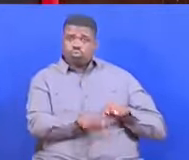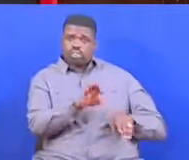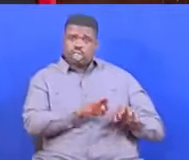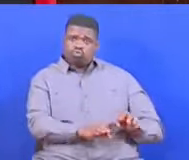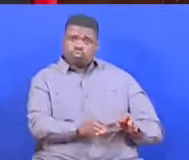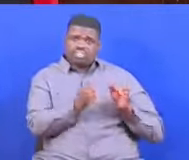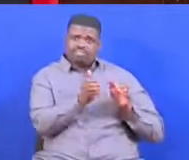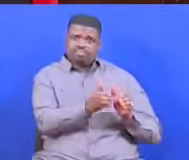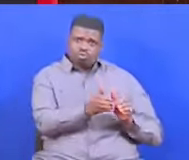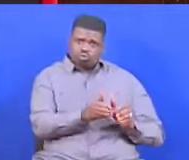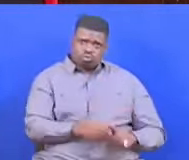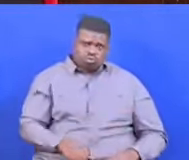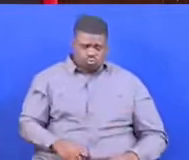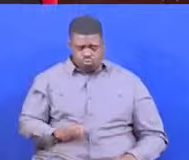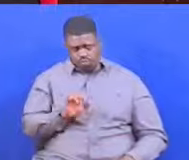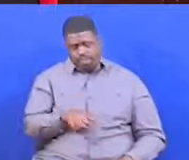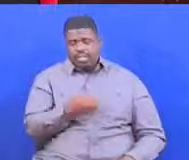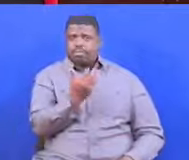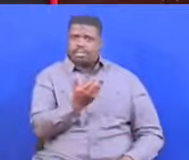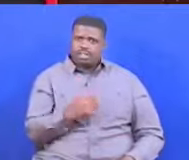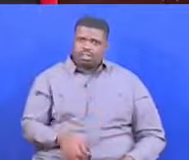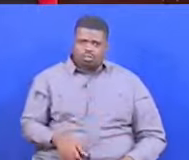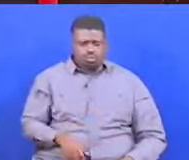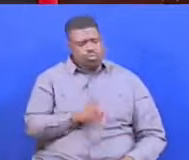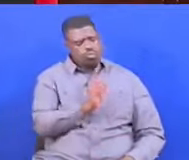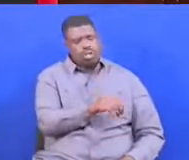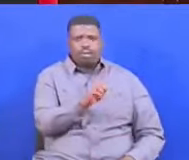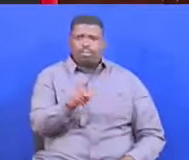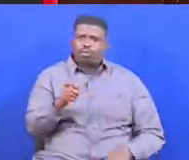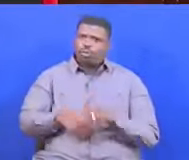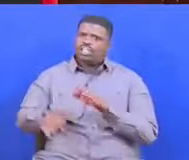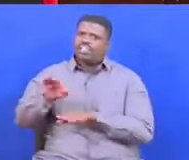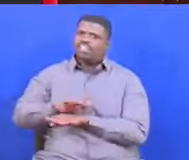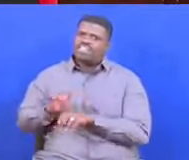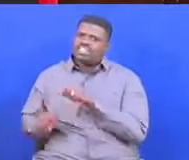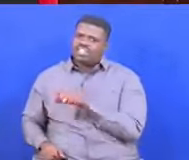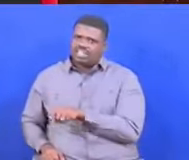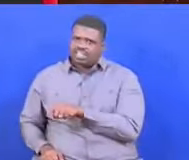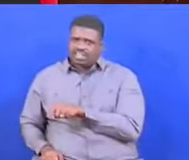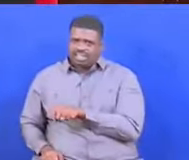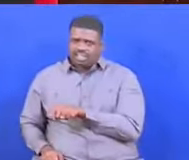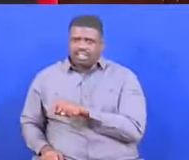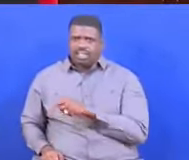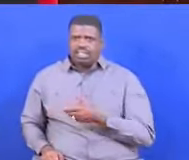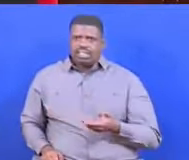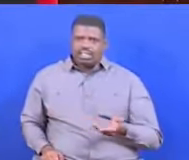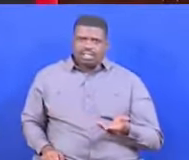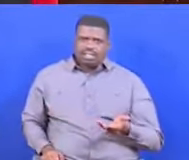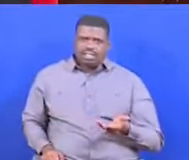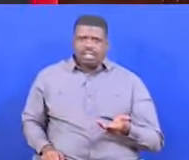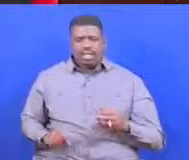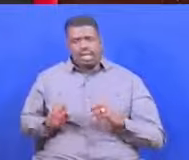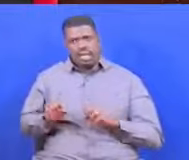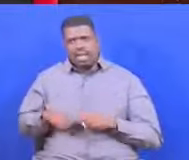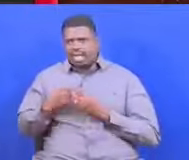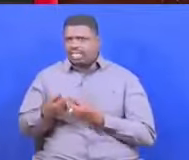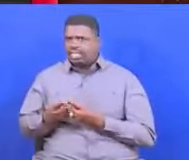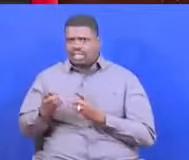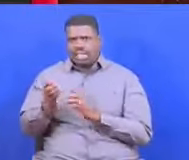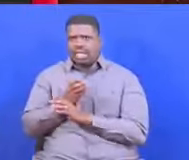mdogo, uchaguzi wa serikali za mitaa. Wapo wenye viti ambao ni wa miji lakini